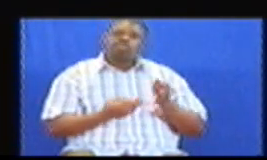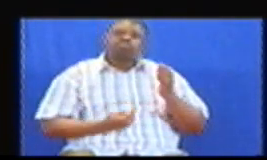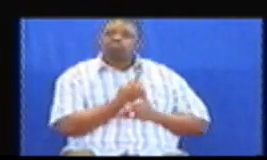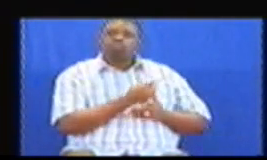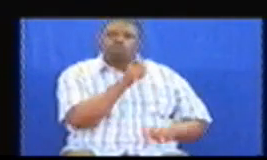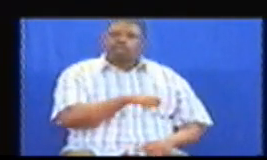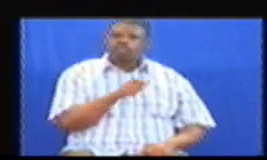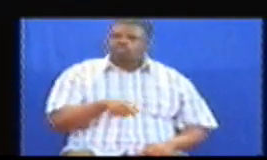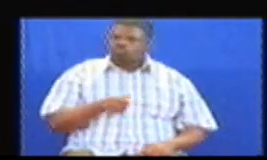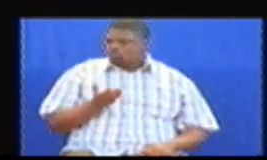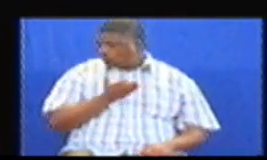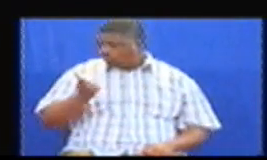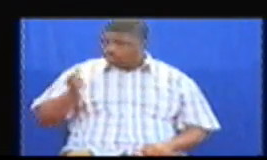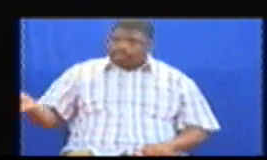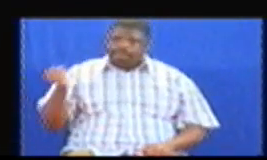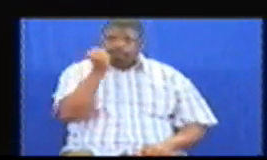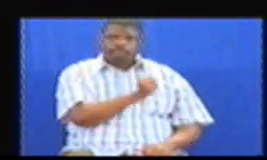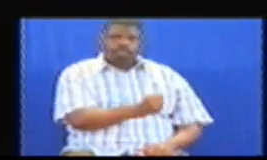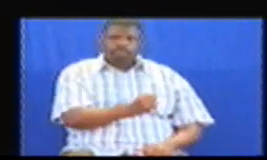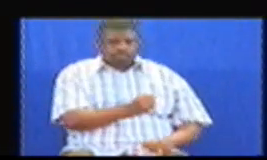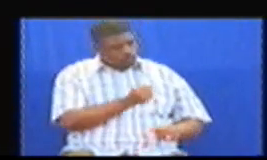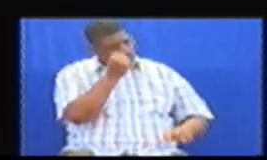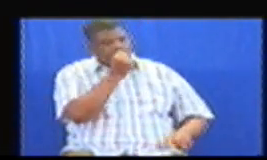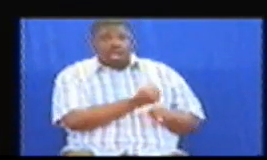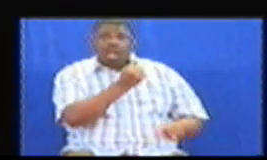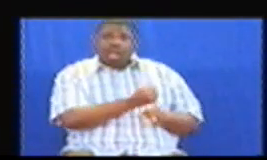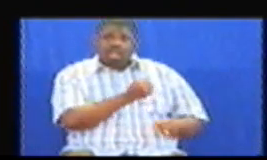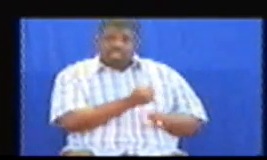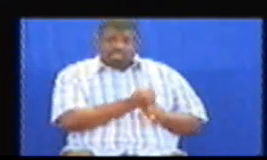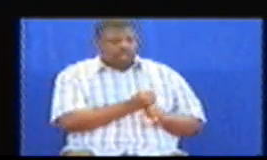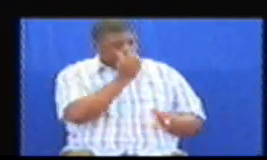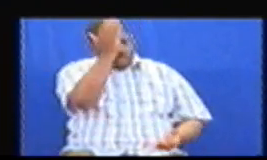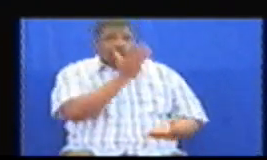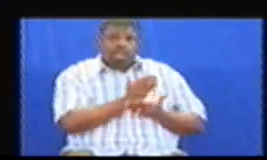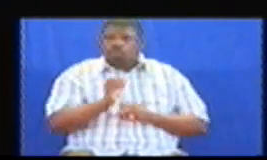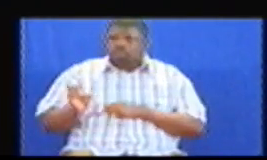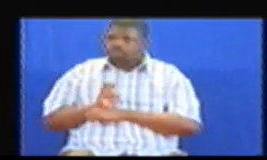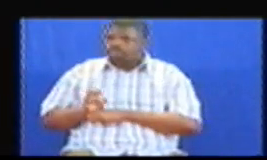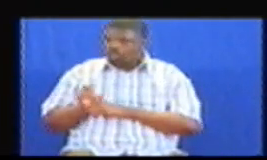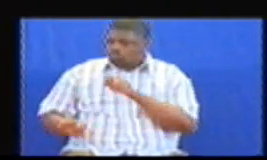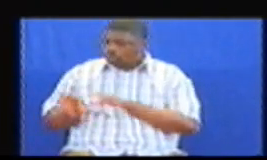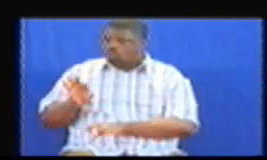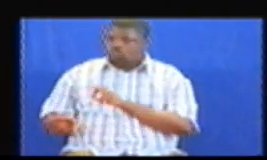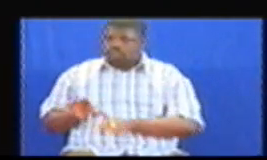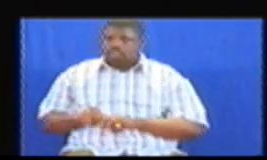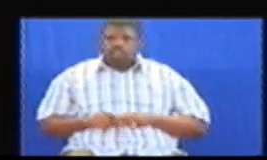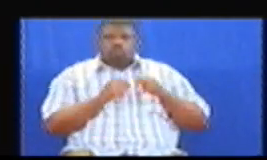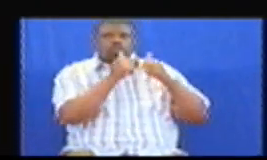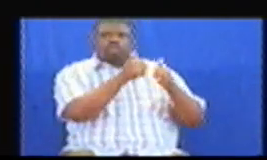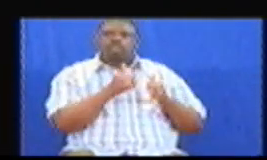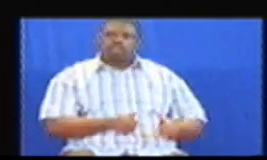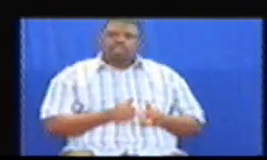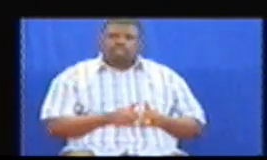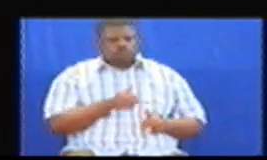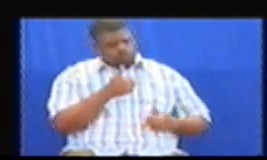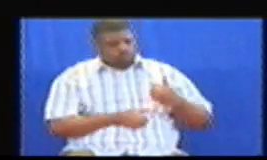watu wengine ambao watakuwa ni mbadala, ambao watatenda haki katika kusimamia chaguzi zetu na kuchangaza wagombea wetu ambao watagombea